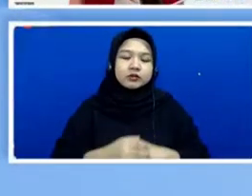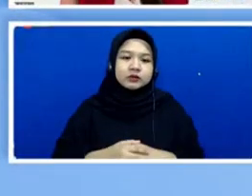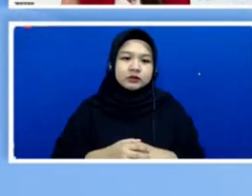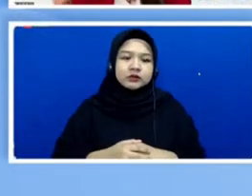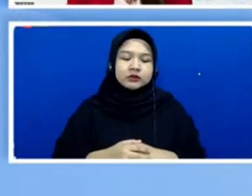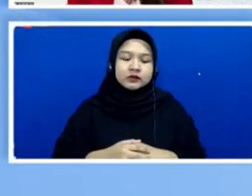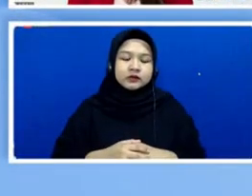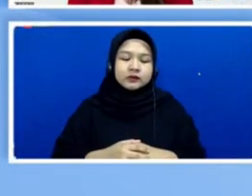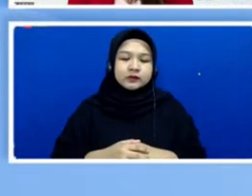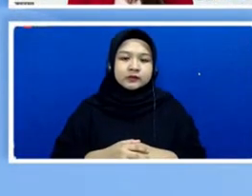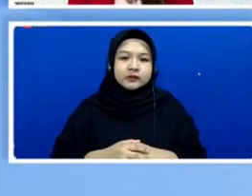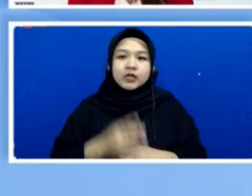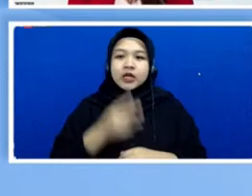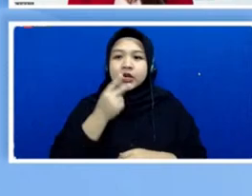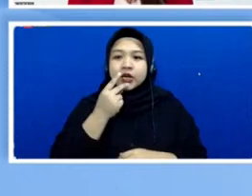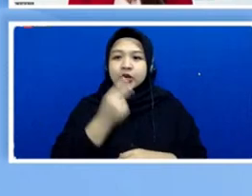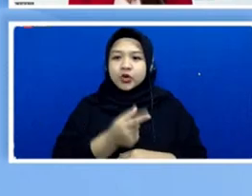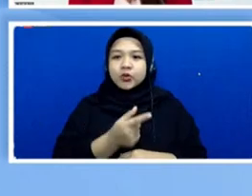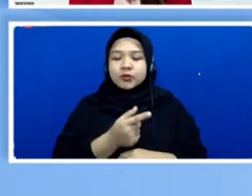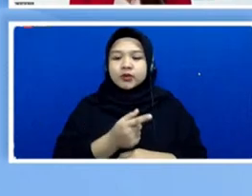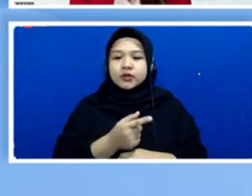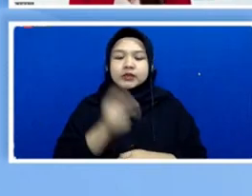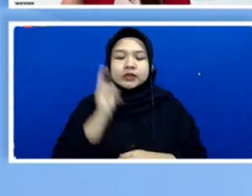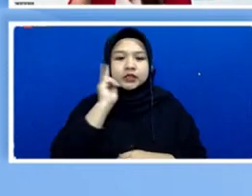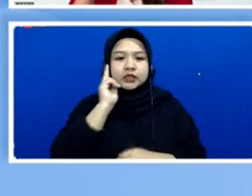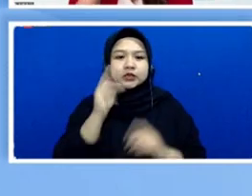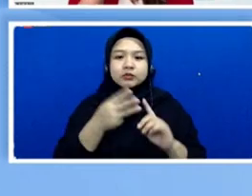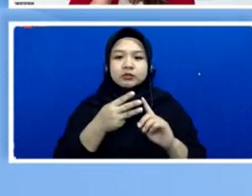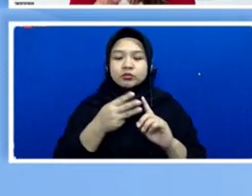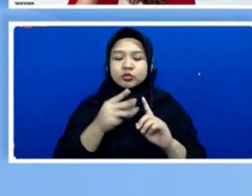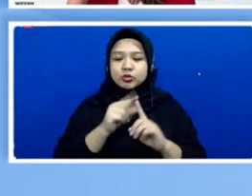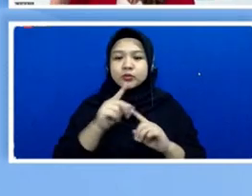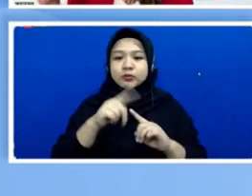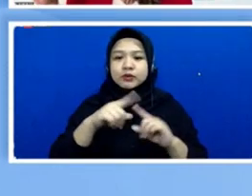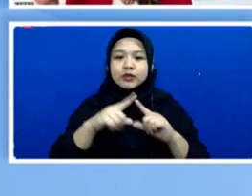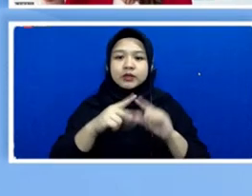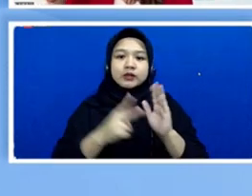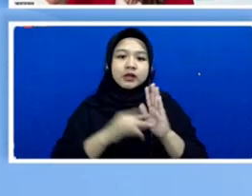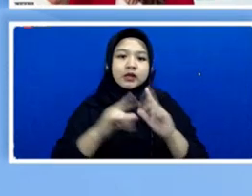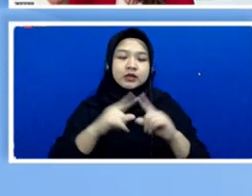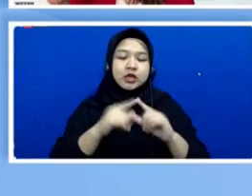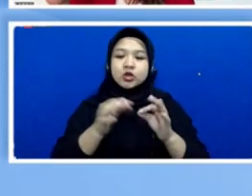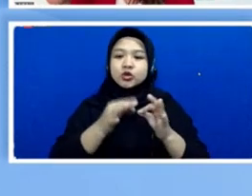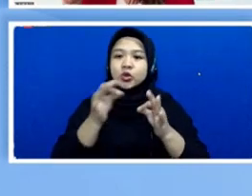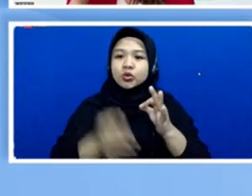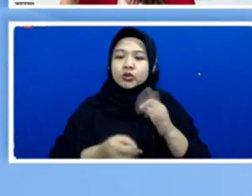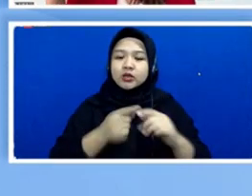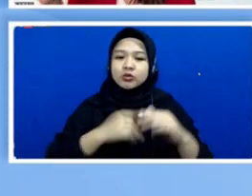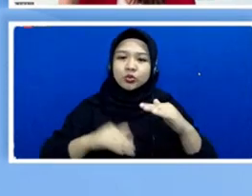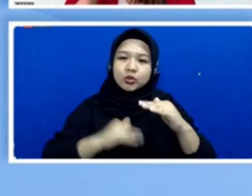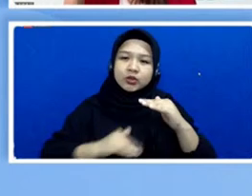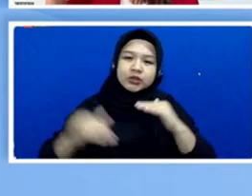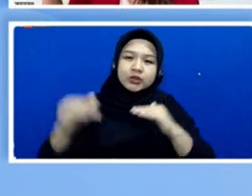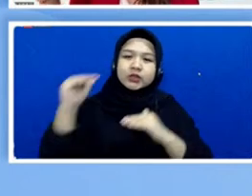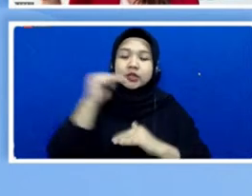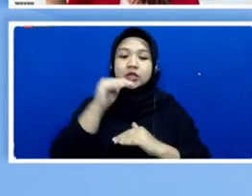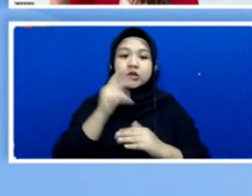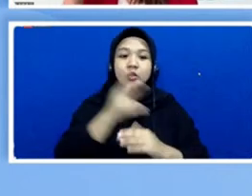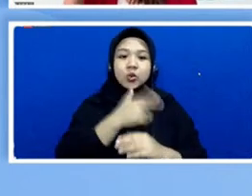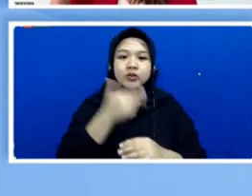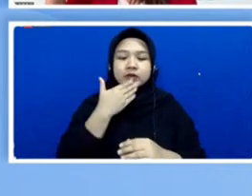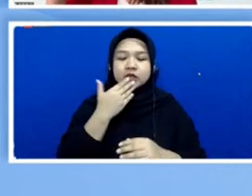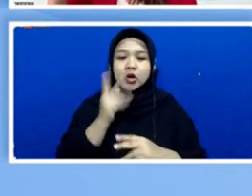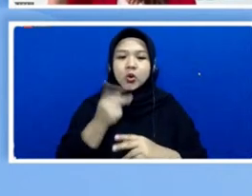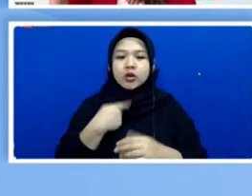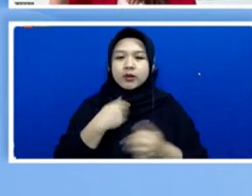juga rekomendasi dari Ibu Pritania terkait dengan solusi dari hulu ke hilir. Biasanya kalau di Indonesia kalau ada masalah biasanya kebalik